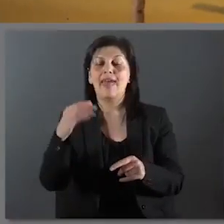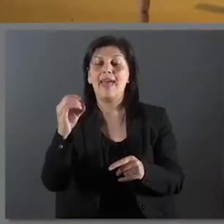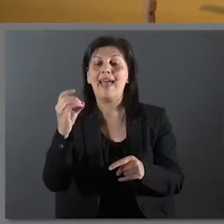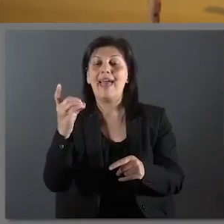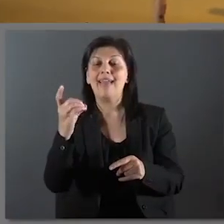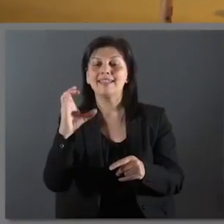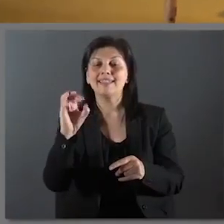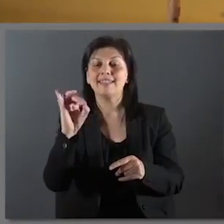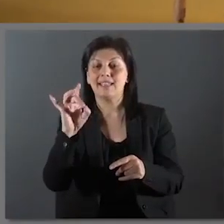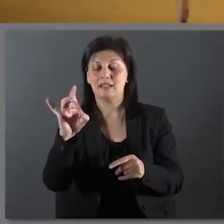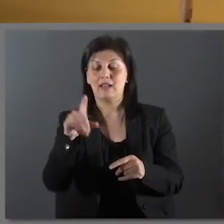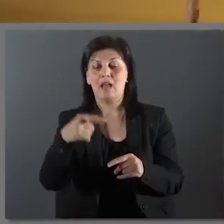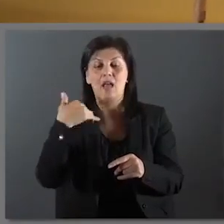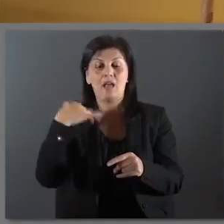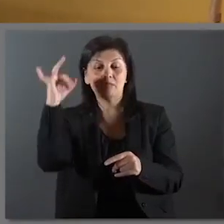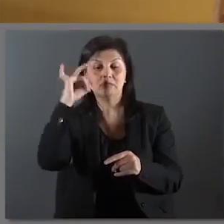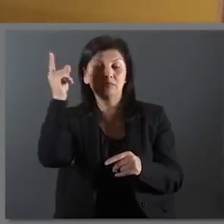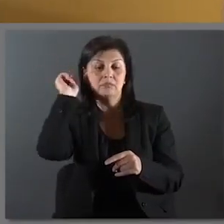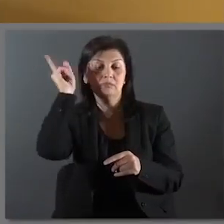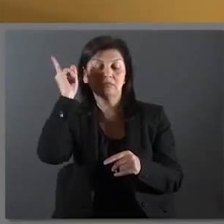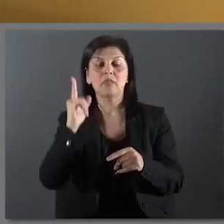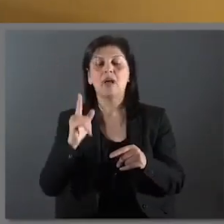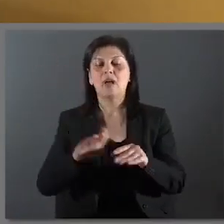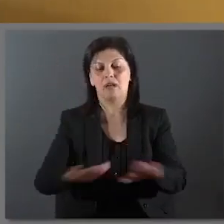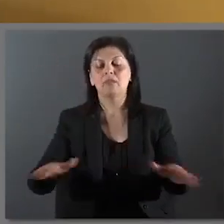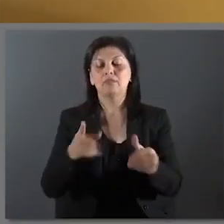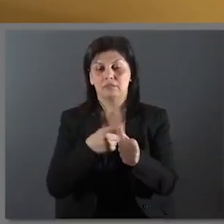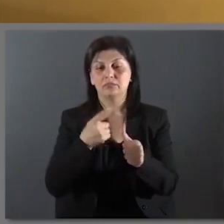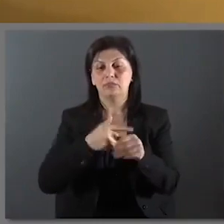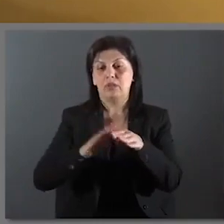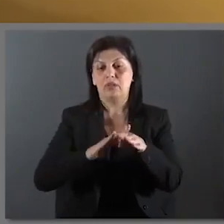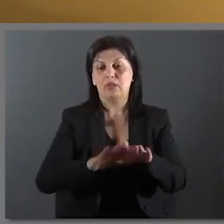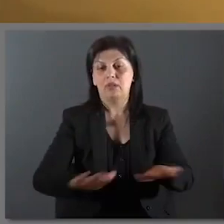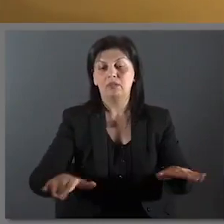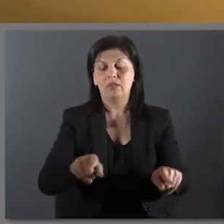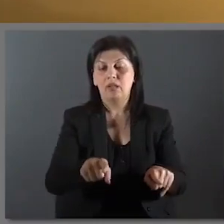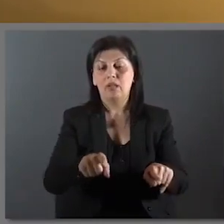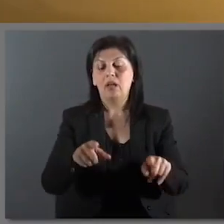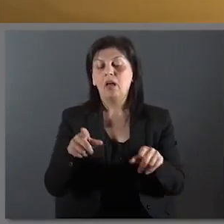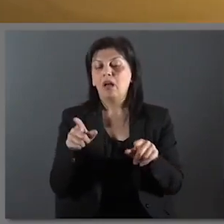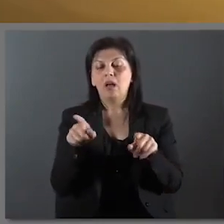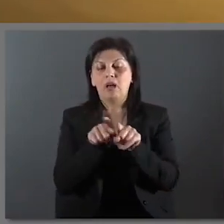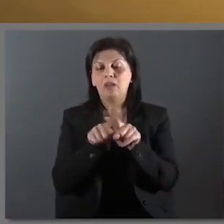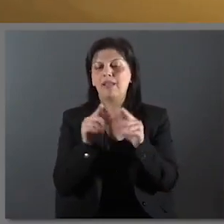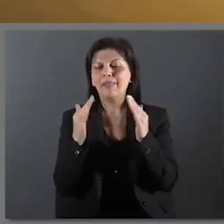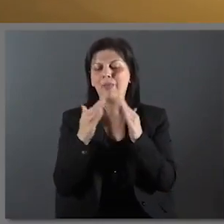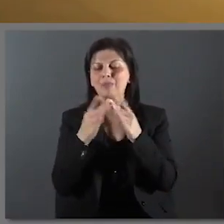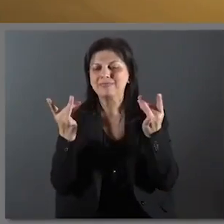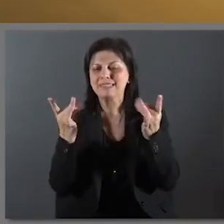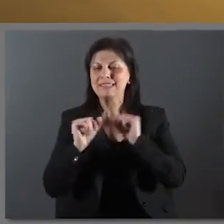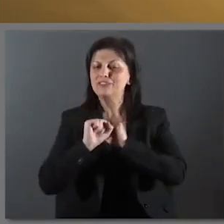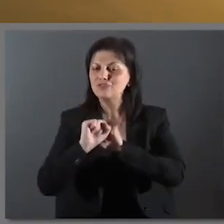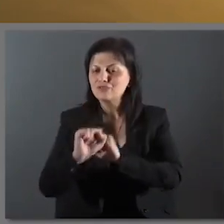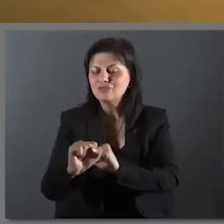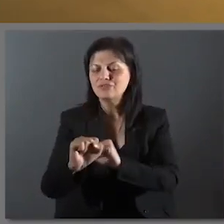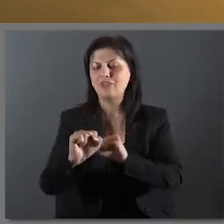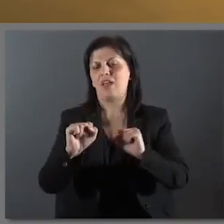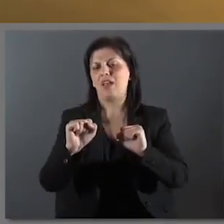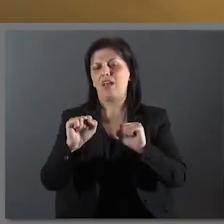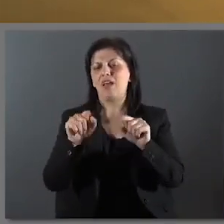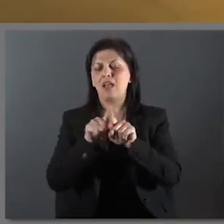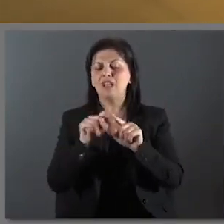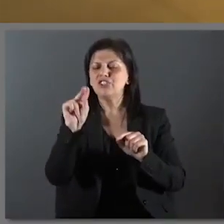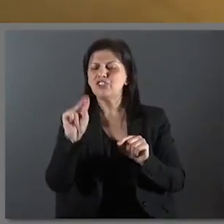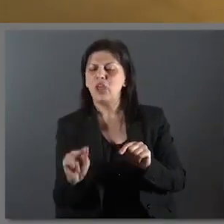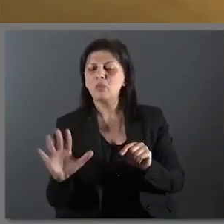Həsir xalçalarımızın əcdadıdır. Onlar evlərdə xalça və palazların altından döşəməyə salınıb evləri